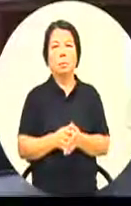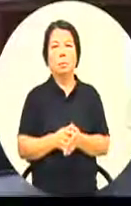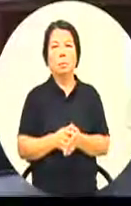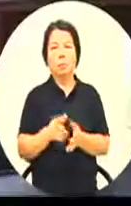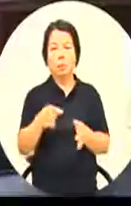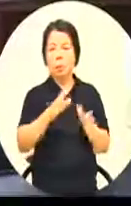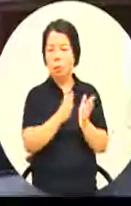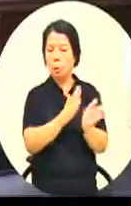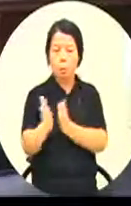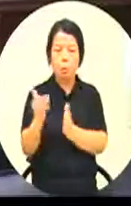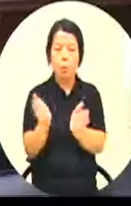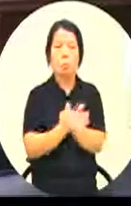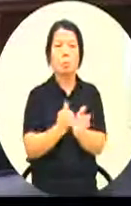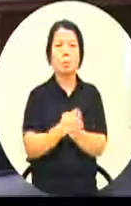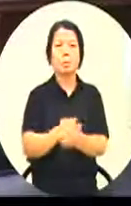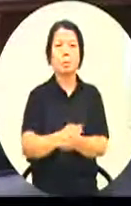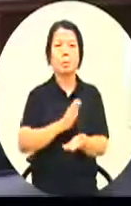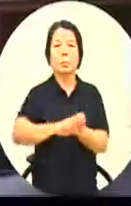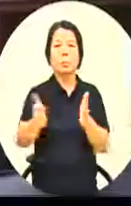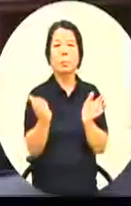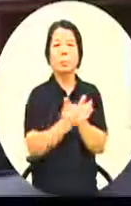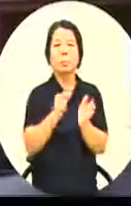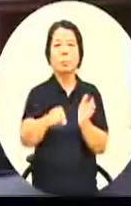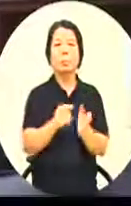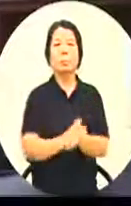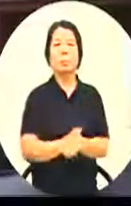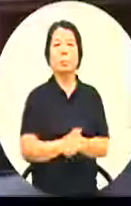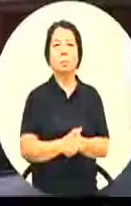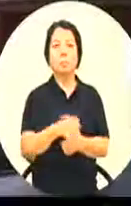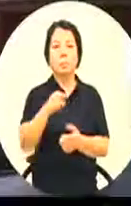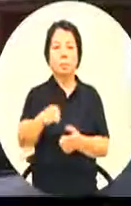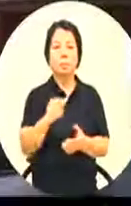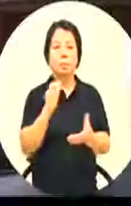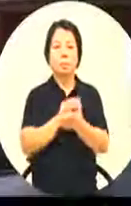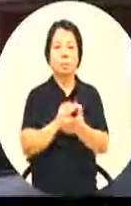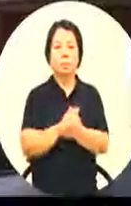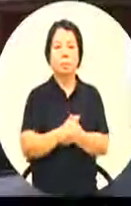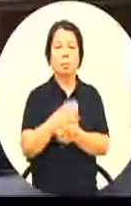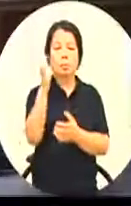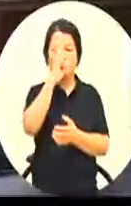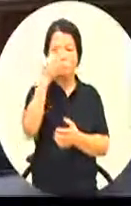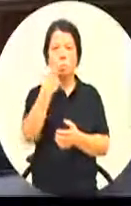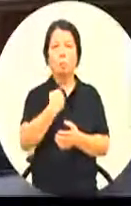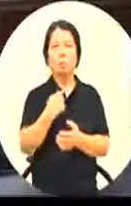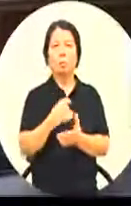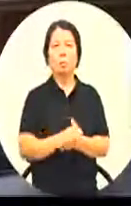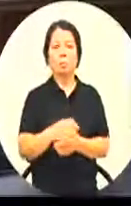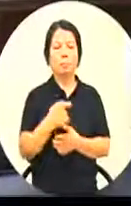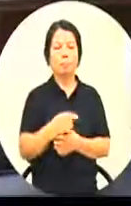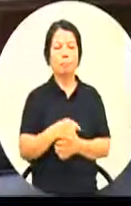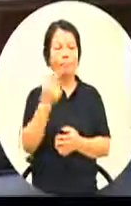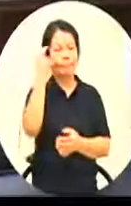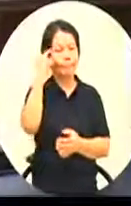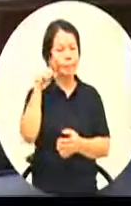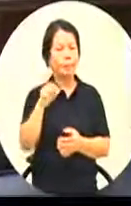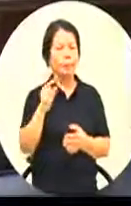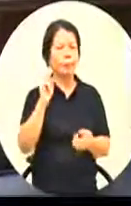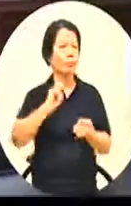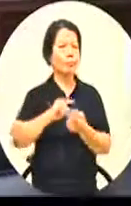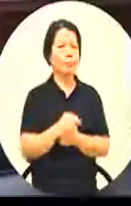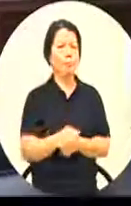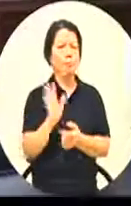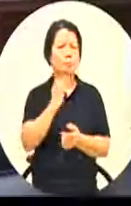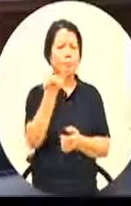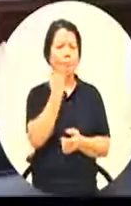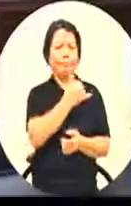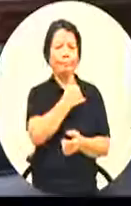好了，就是他要的那个人。那这个朋友呢来找我，我心里想说不可能，这个是什么